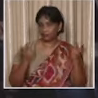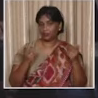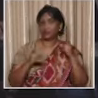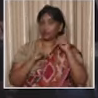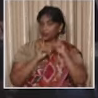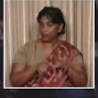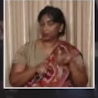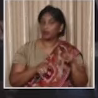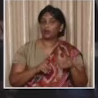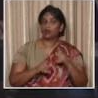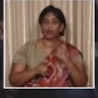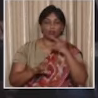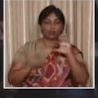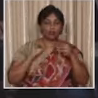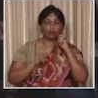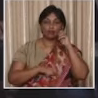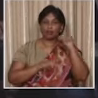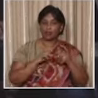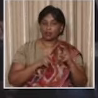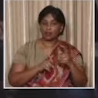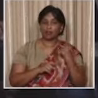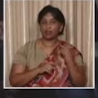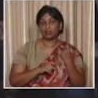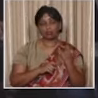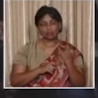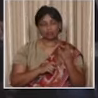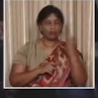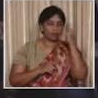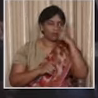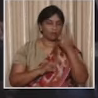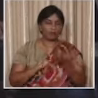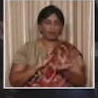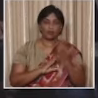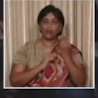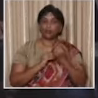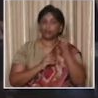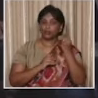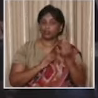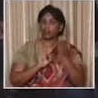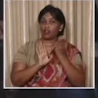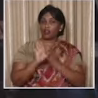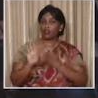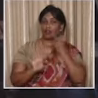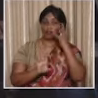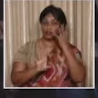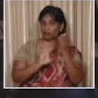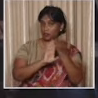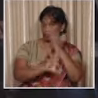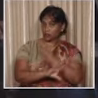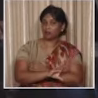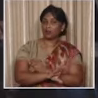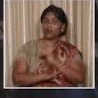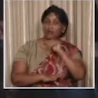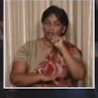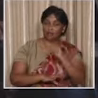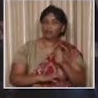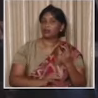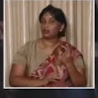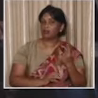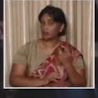ඒ වගේම තමයි වතුකම් කරු ජනතාව රුපියල් 1000ක වැටුපැඩීමක් ලබා දුන්නේ මීට අවුරුදු 4කට විතර කලින්. ඇත්තට මේ